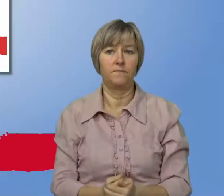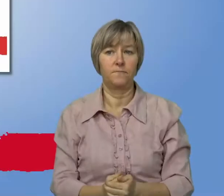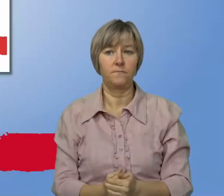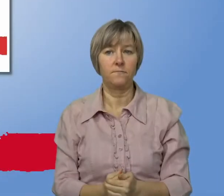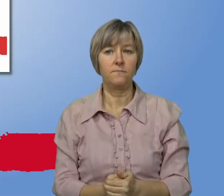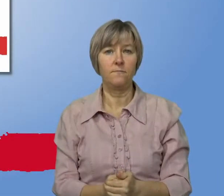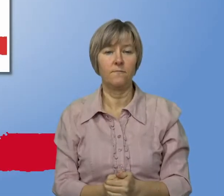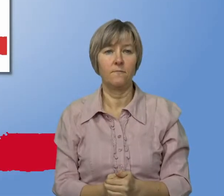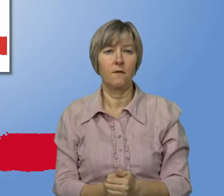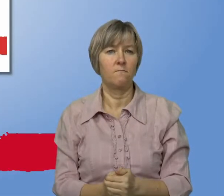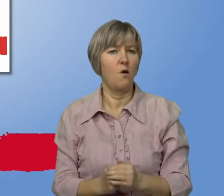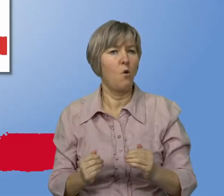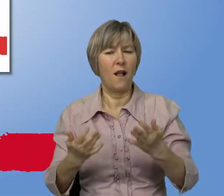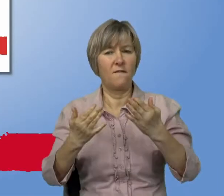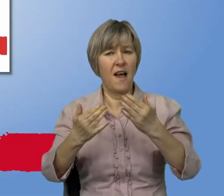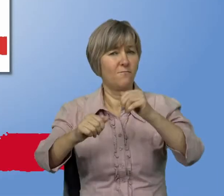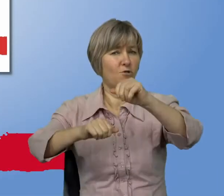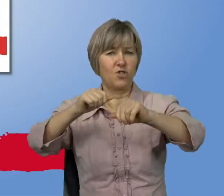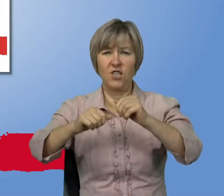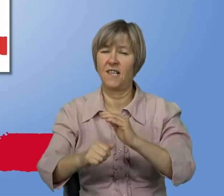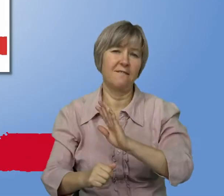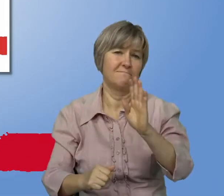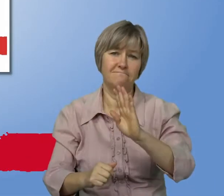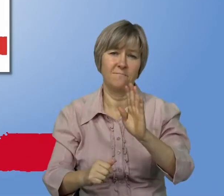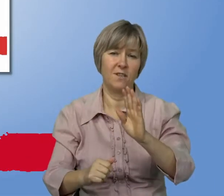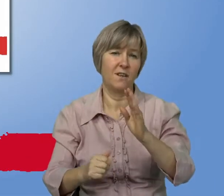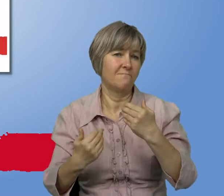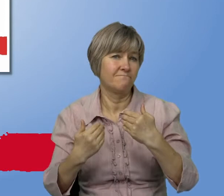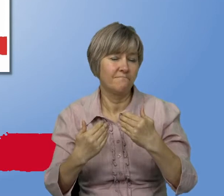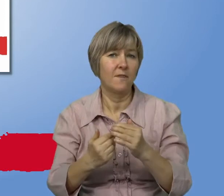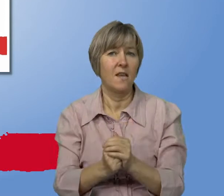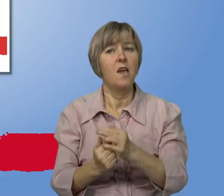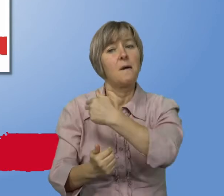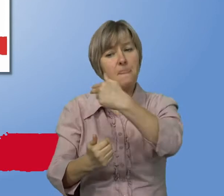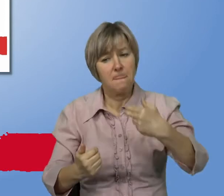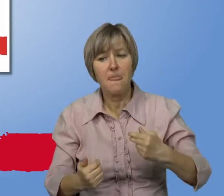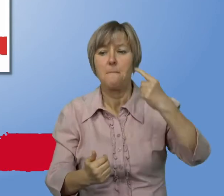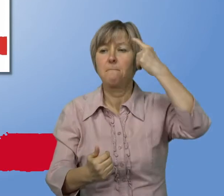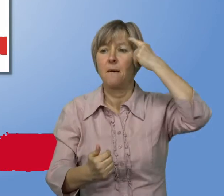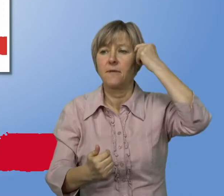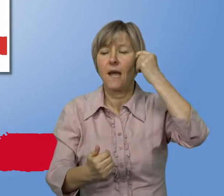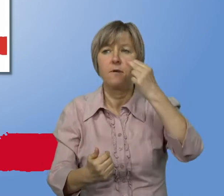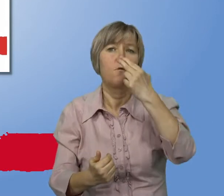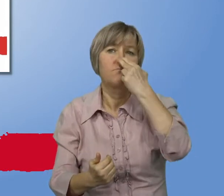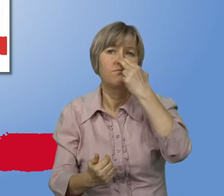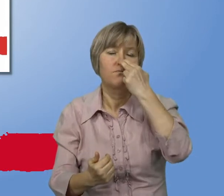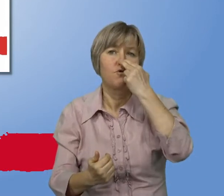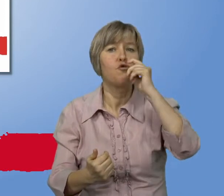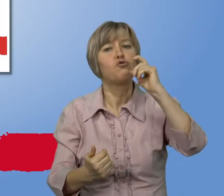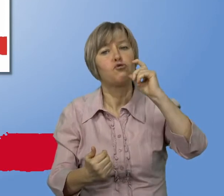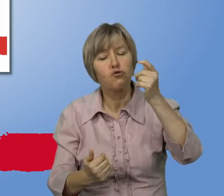To nie jest łatwa rocznica. Rocznica, która nam wszystkim pokazuje, do czego może